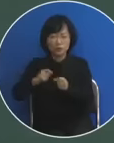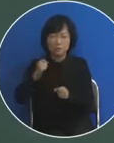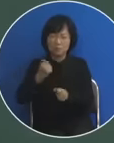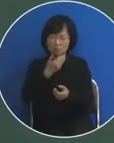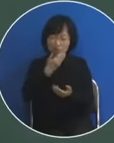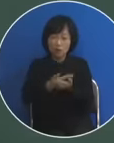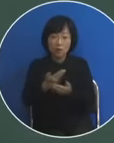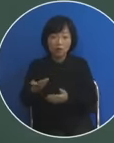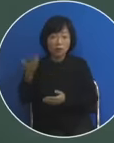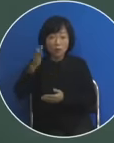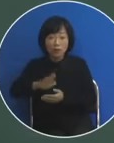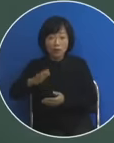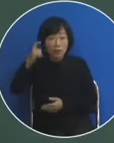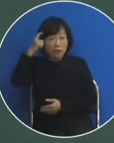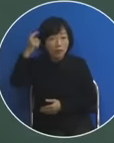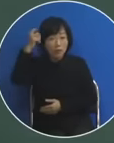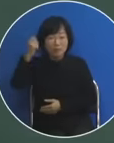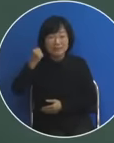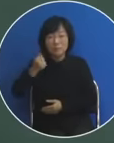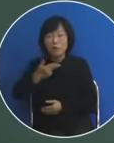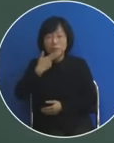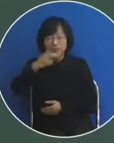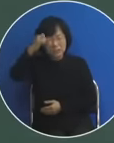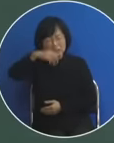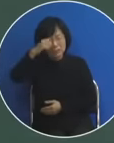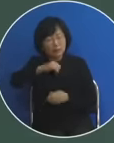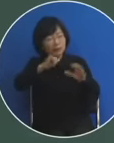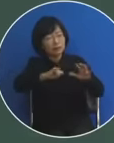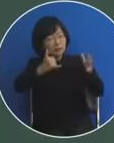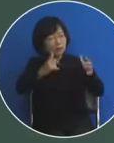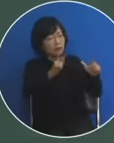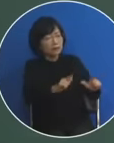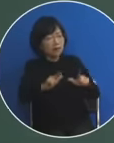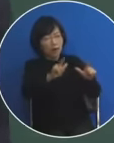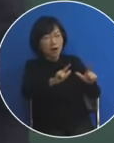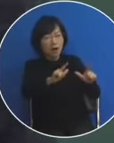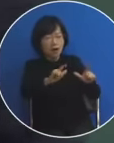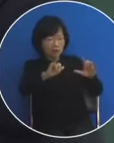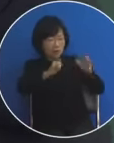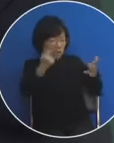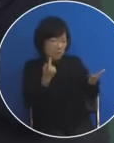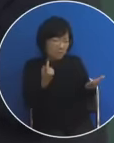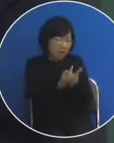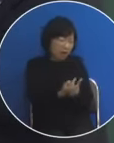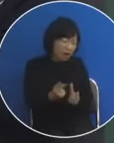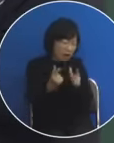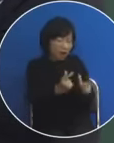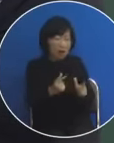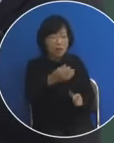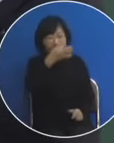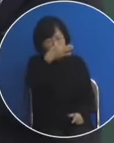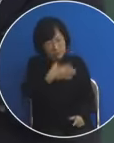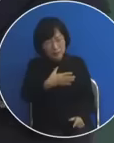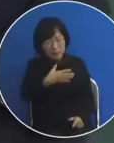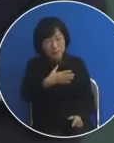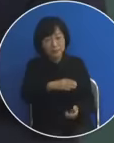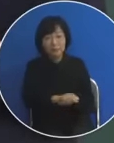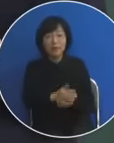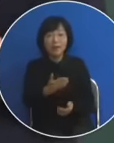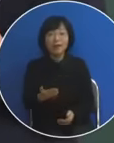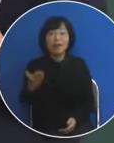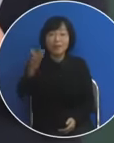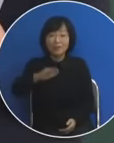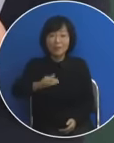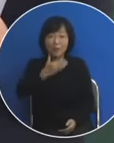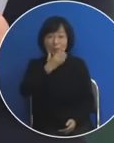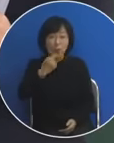나중에 힘이 드는 거예요. Then if they don't have spiritual strength, these students later on things become difficult because they have to live the same way as the people in this world. 그럼 이 가치를 알면 어떻게 됩니까? But what